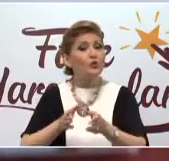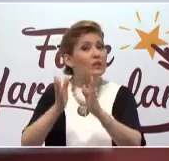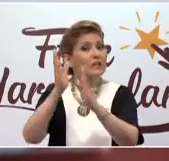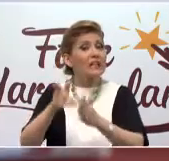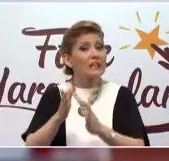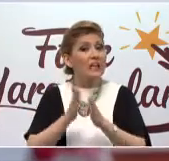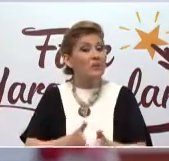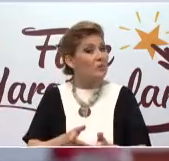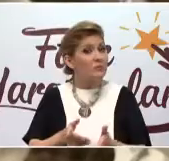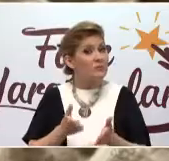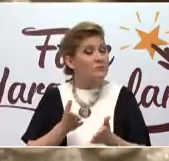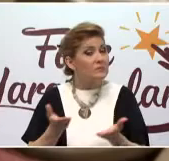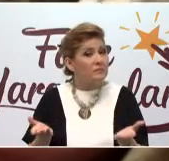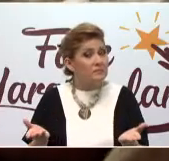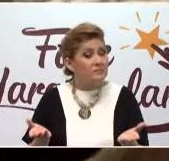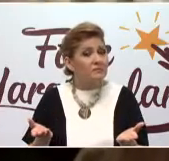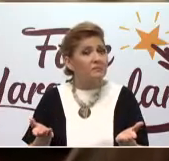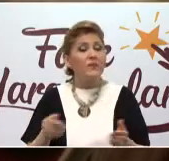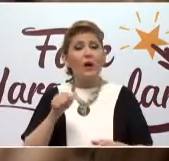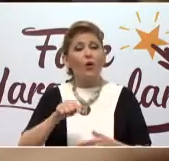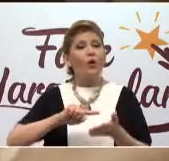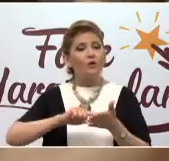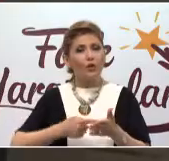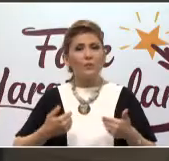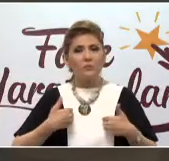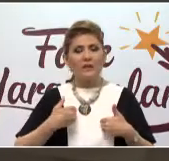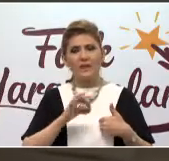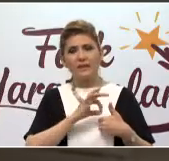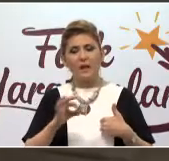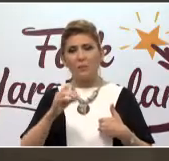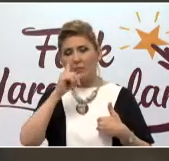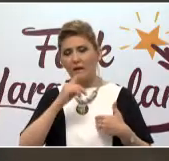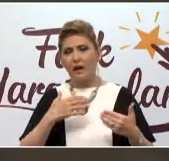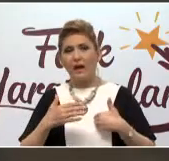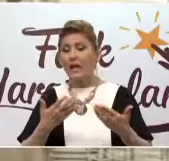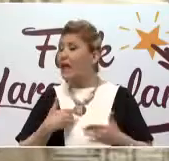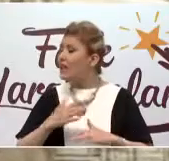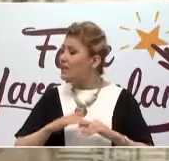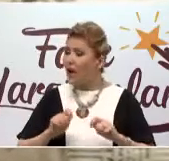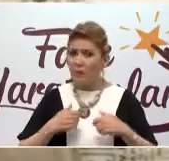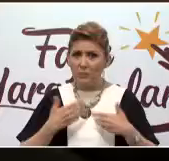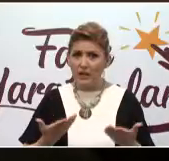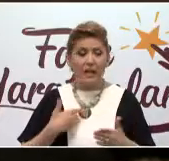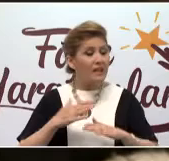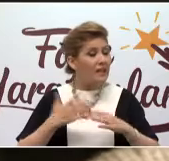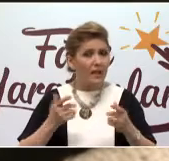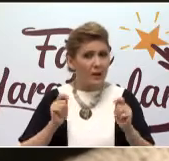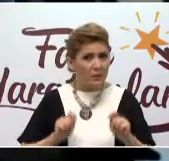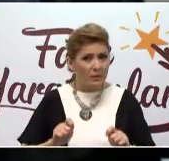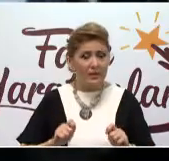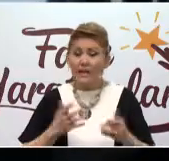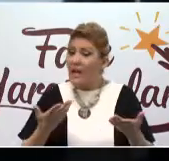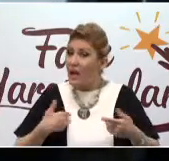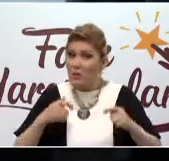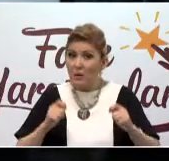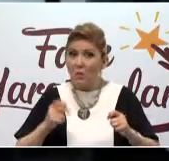olmasına, sürüyor olmasına göç hikayesinin. O noktada da aslında tam da şeyden hareketle yani ne yapılabilir, neler yapılabilir, ne yapabiliriz